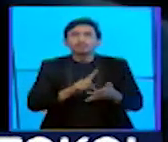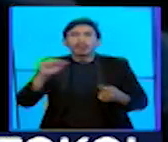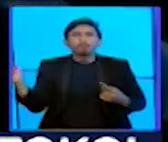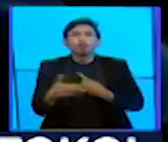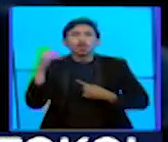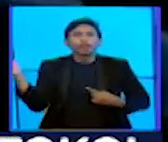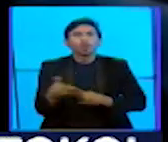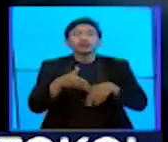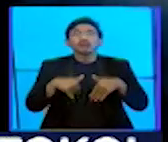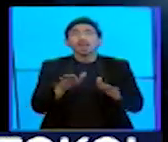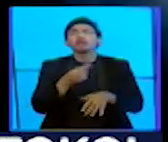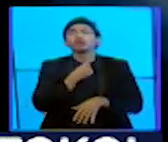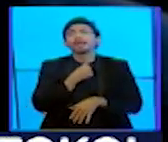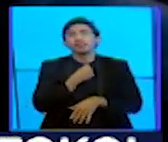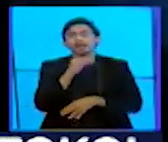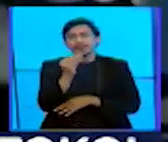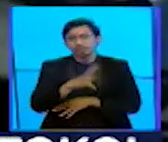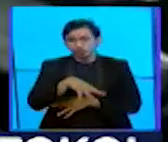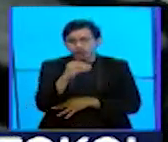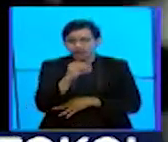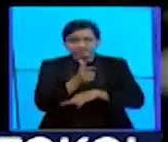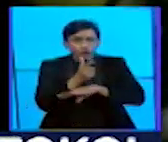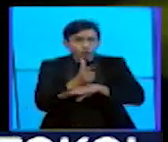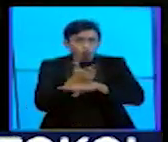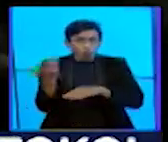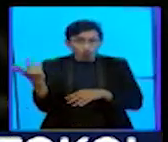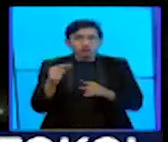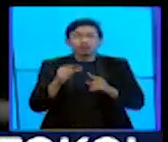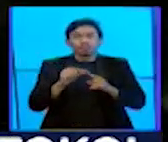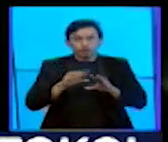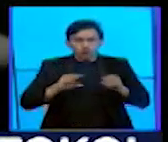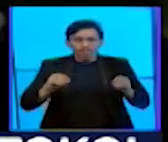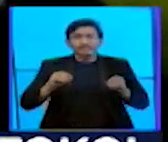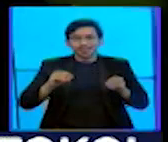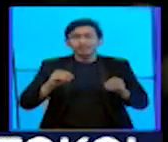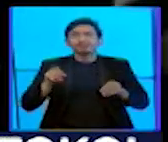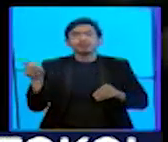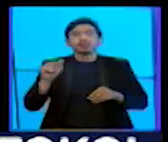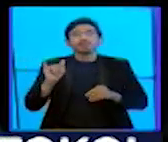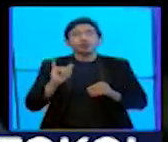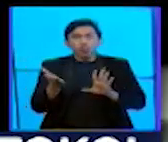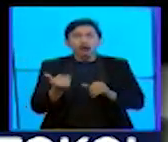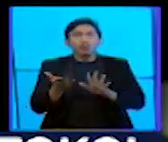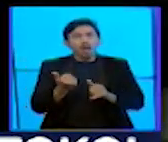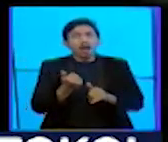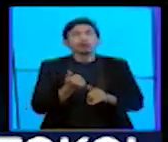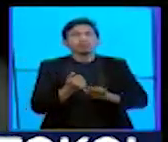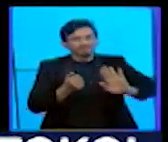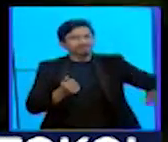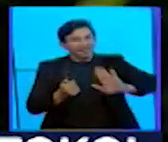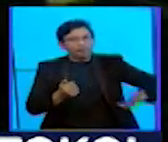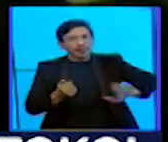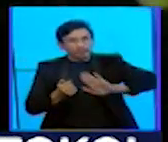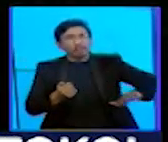diduga kebut-kebutan di Jalan Jenderal Sudirman, Jakarta Pusat, dalam video rekaman petugas Patwal berkali-kali meminta untuk menepi